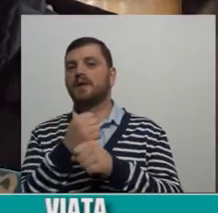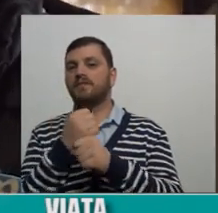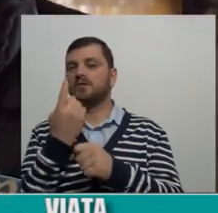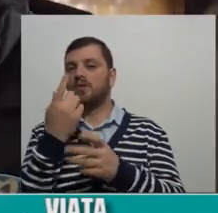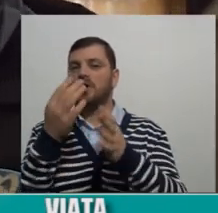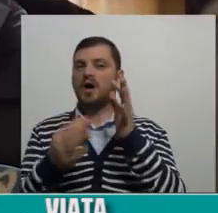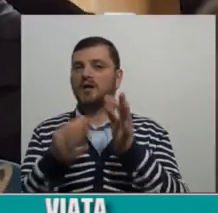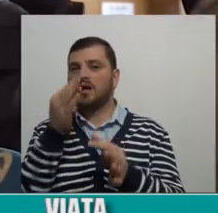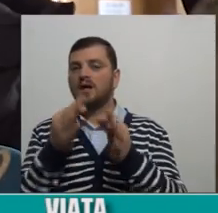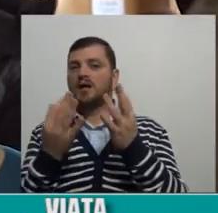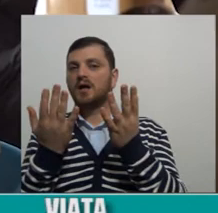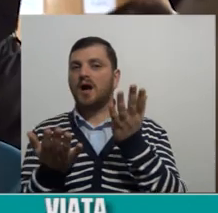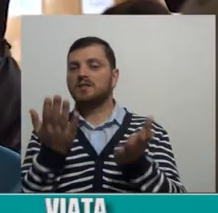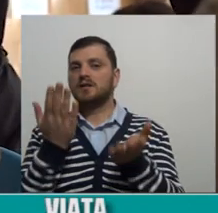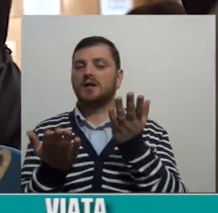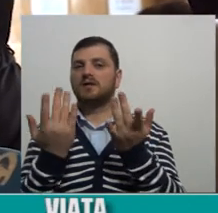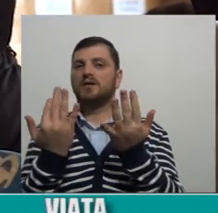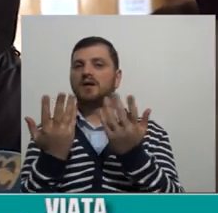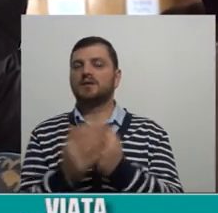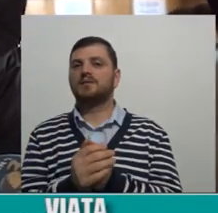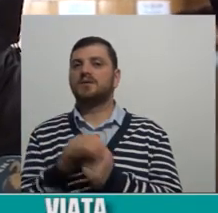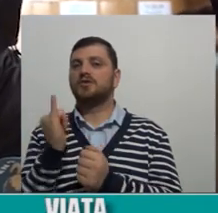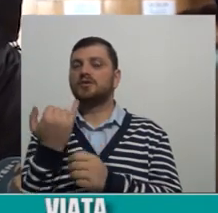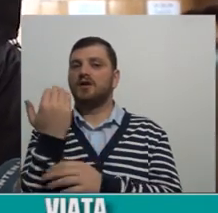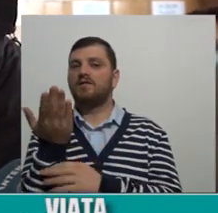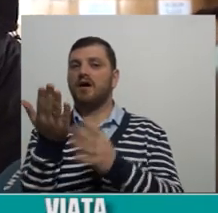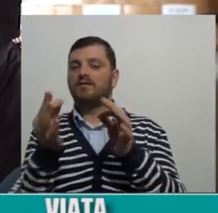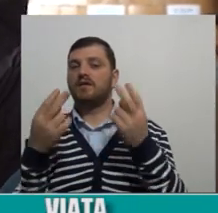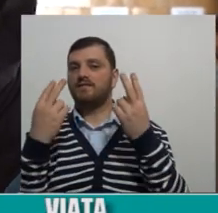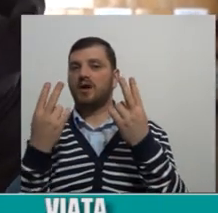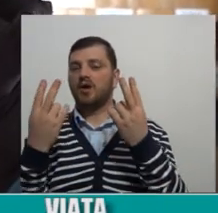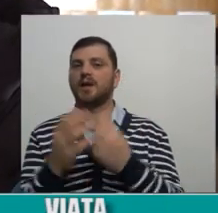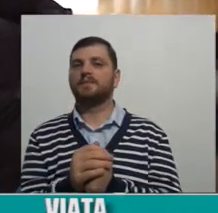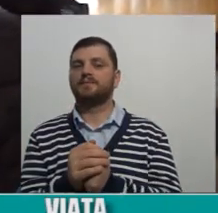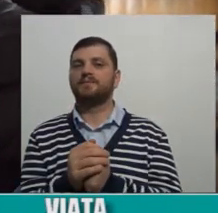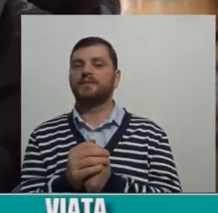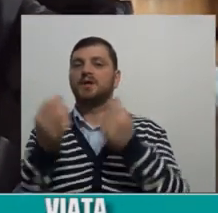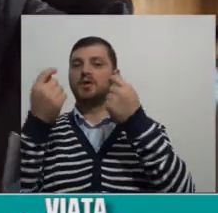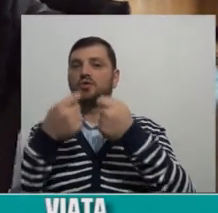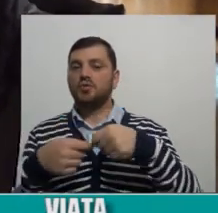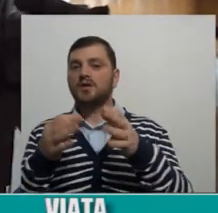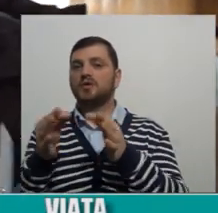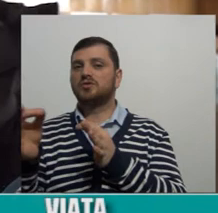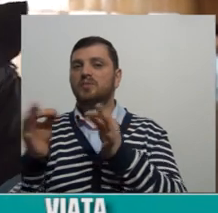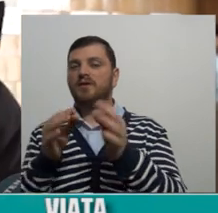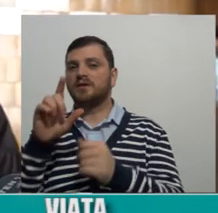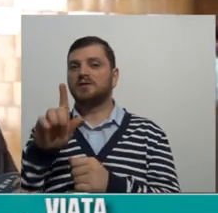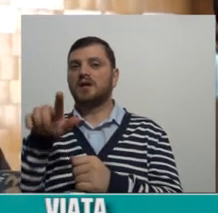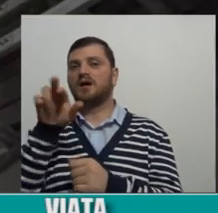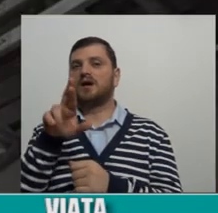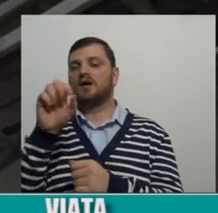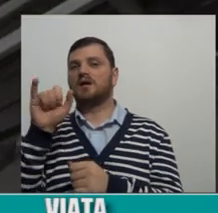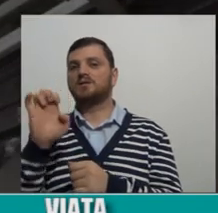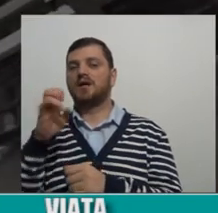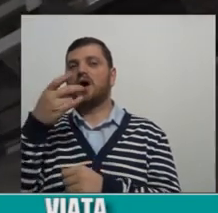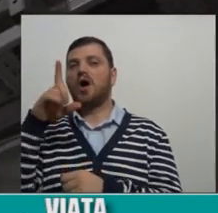să facem o evaluare cantitativă și o să fie și valorică, da? Toate suprafețele de gresii,